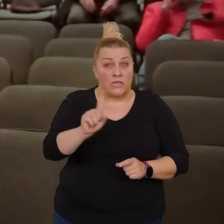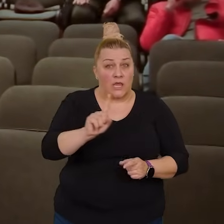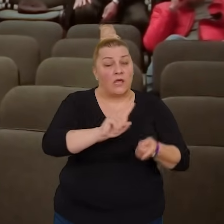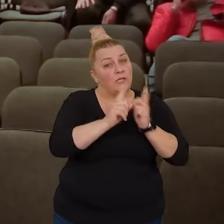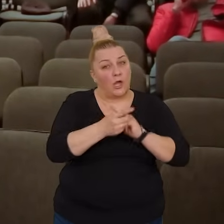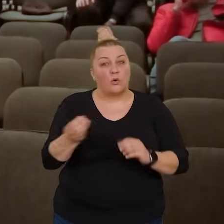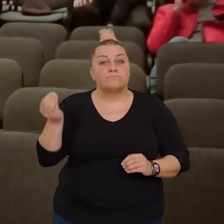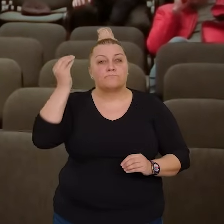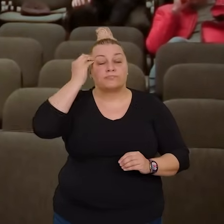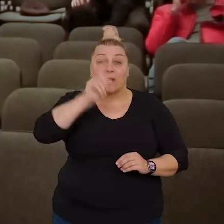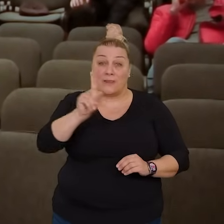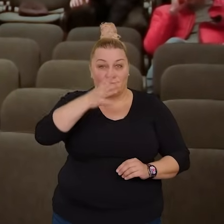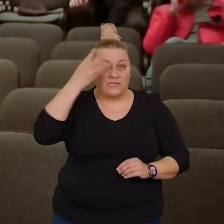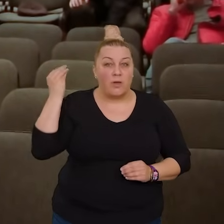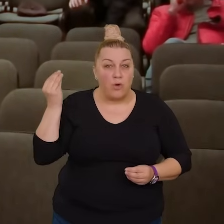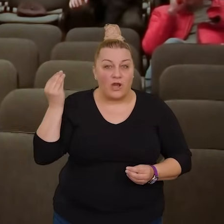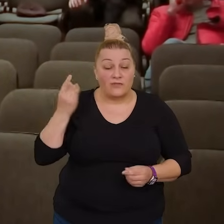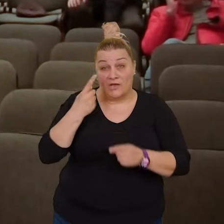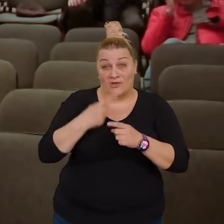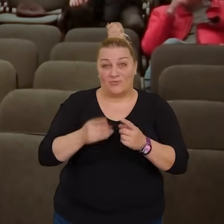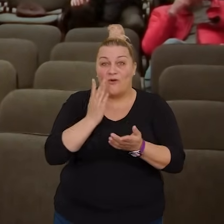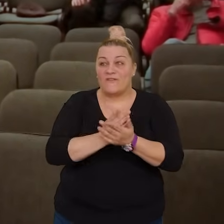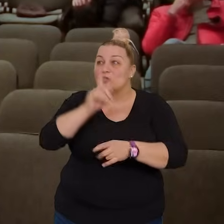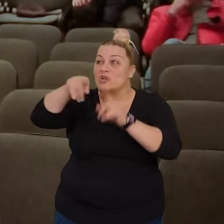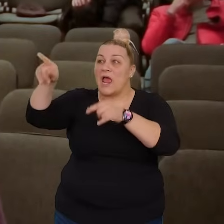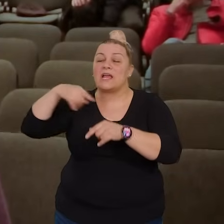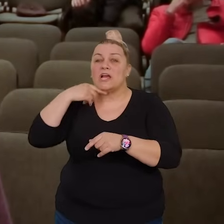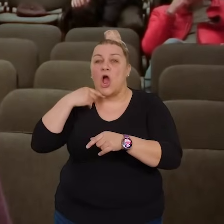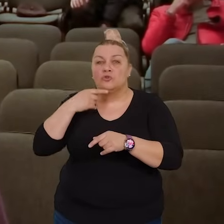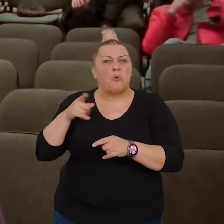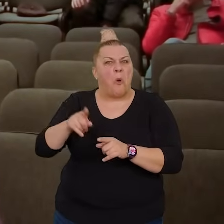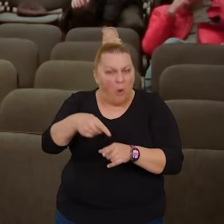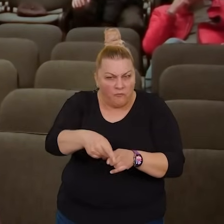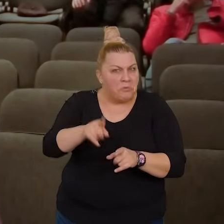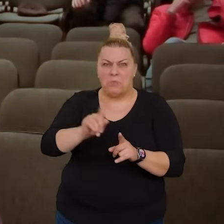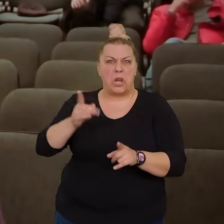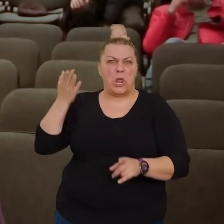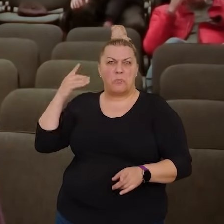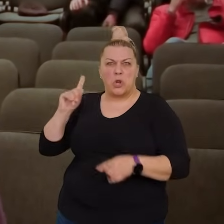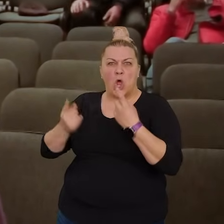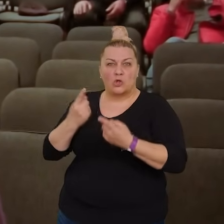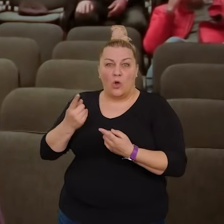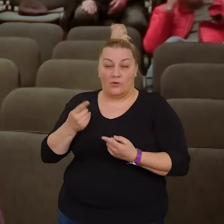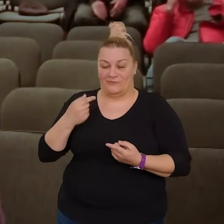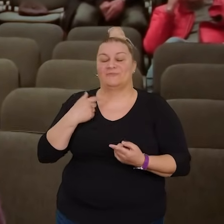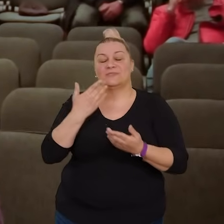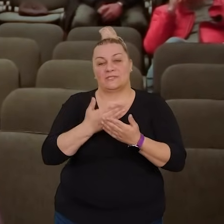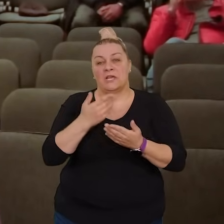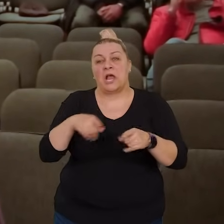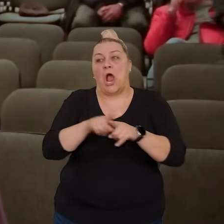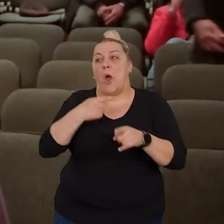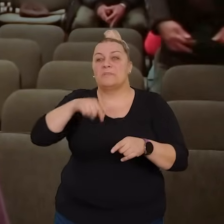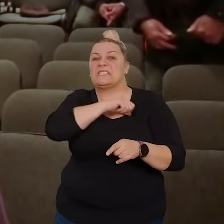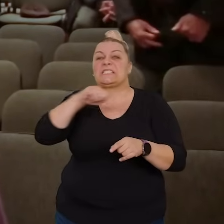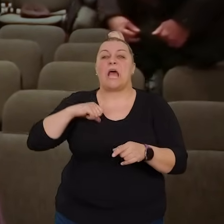toga da se ne zaboravi. Jer već danas postoje neki koji kažu da toga nije bilo, na kraju će ispati da smo mi sami sebe zatvarali i tukli. Tako da mislim da je